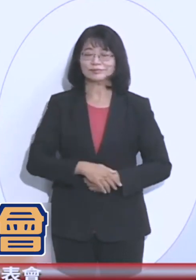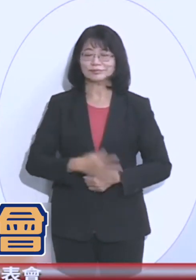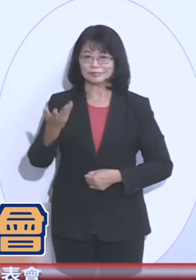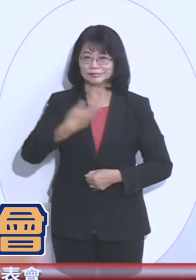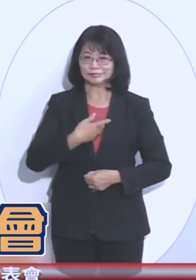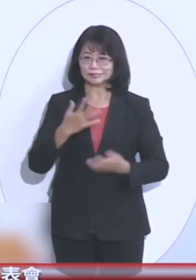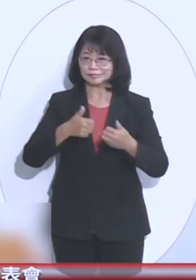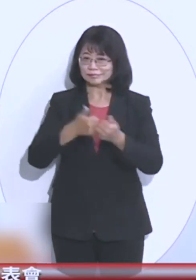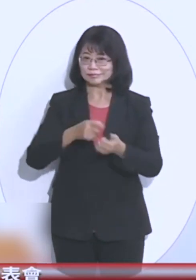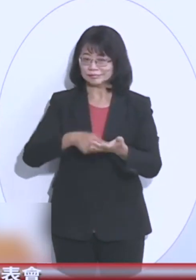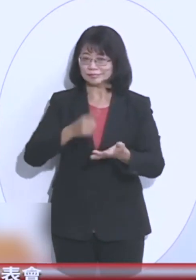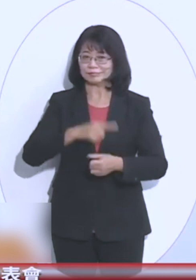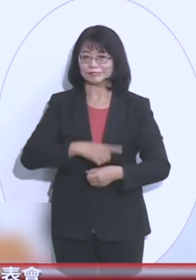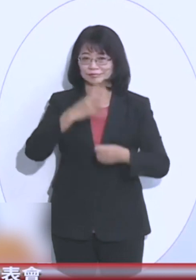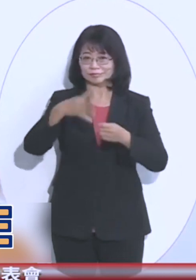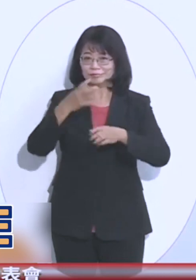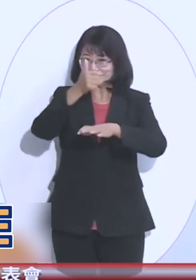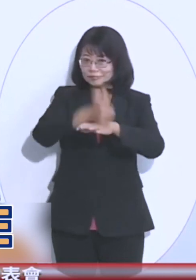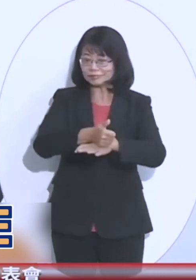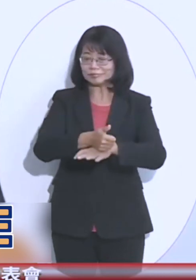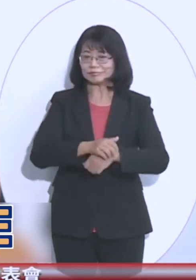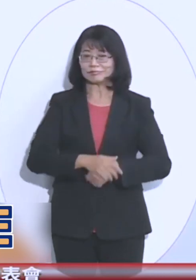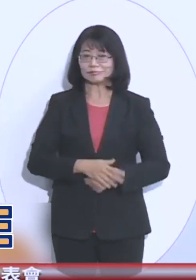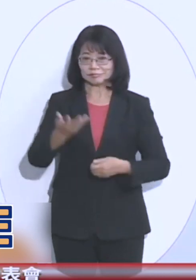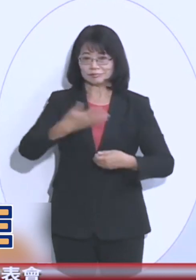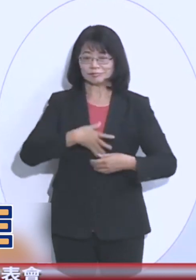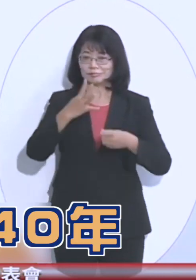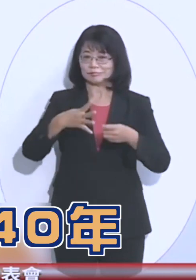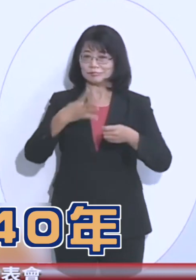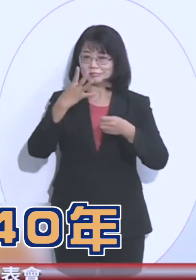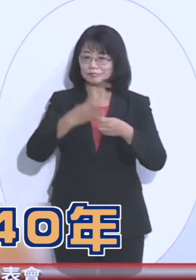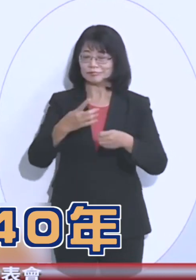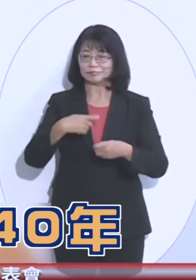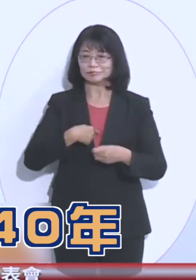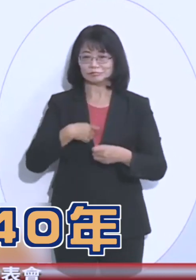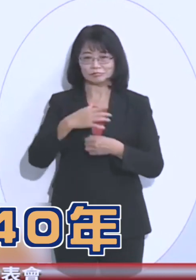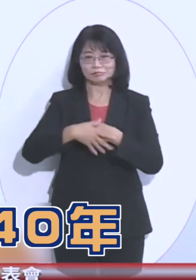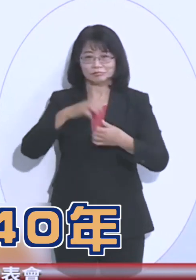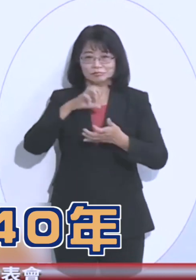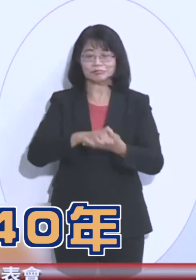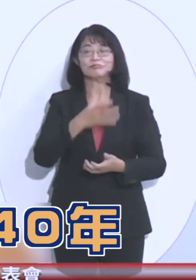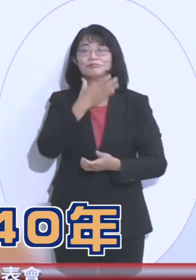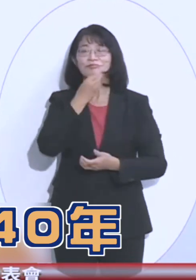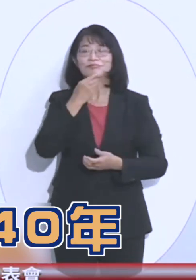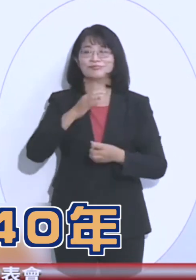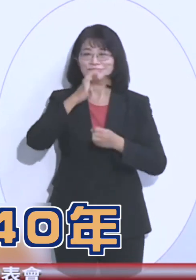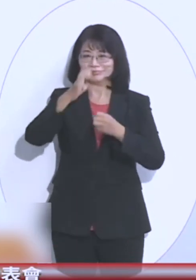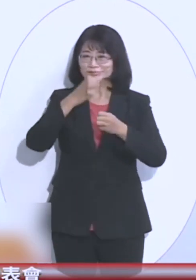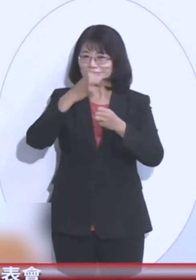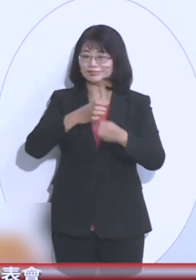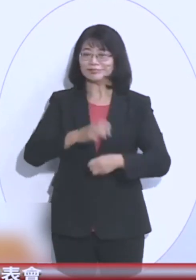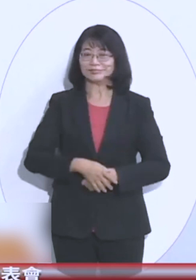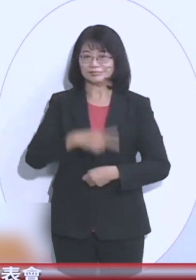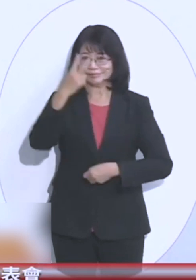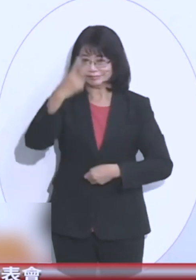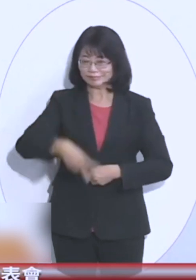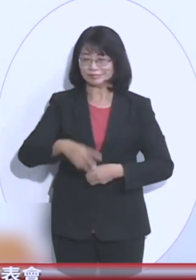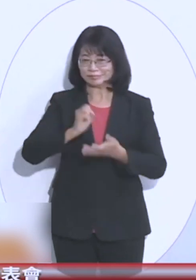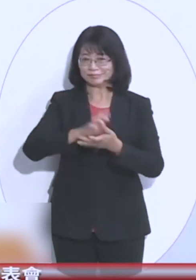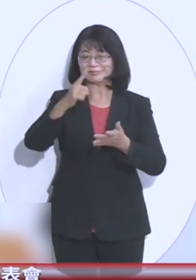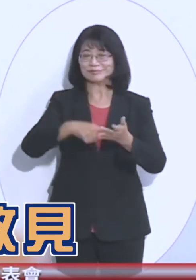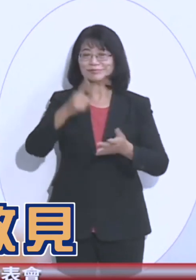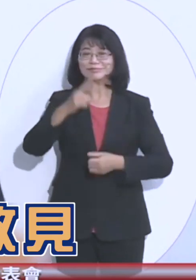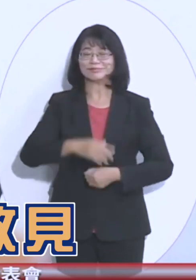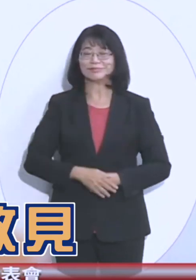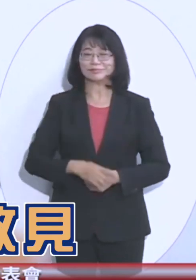摆机会，我做4当；恁给我4当，我保证给你幸福40当，搁再给你报告一